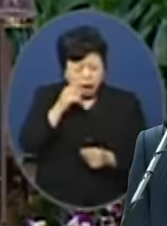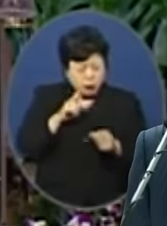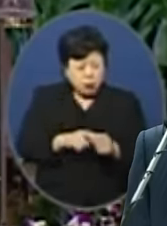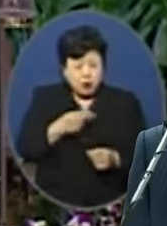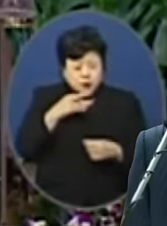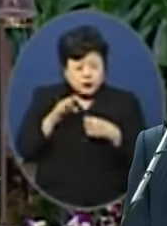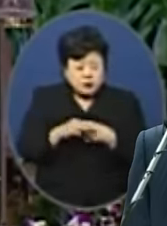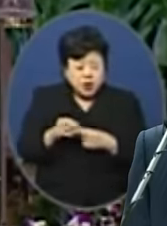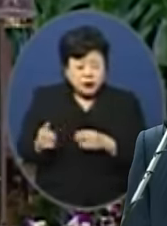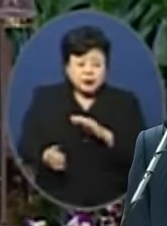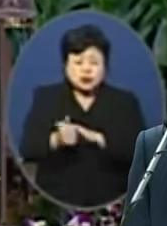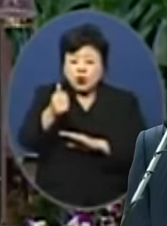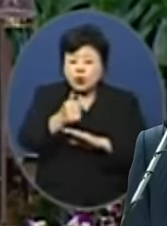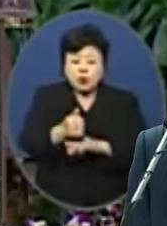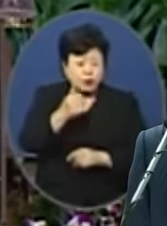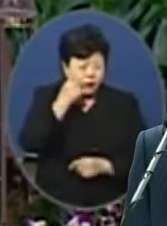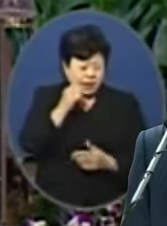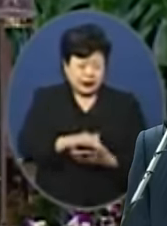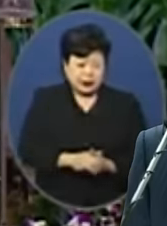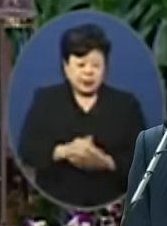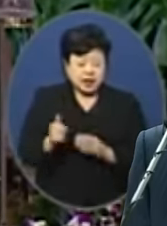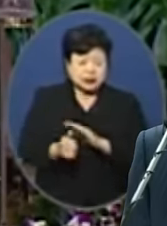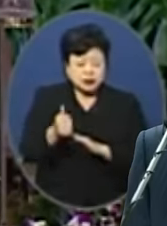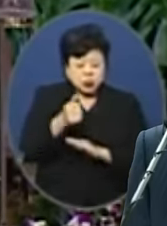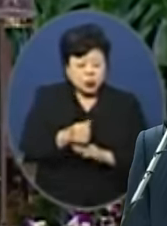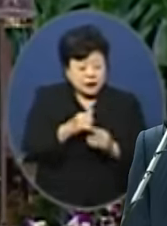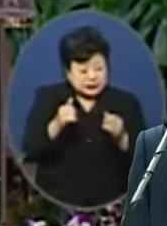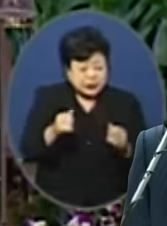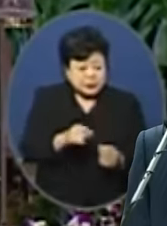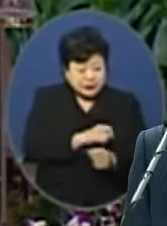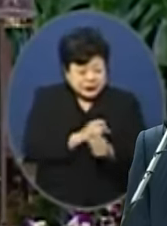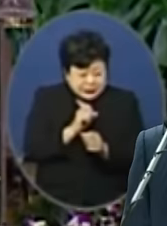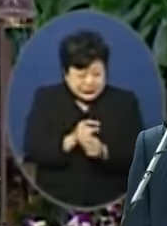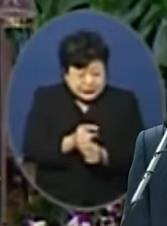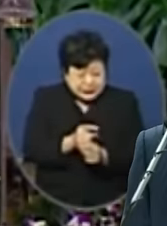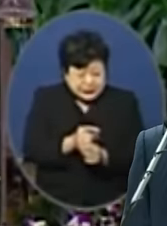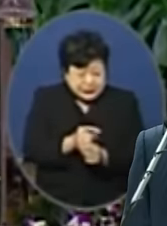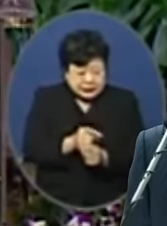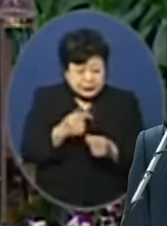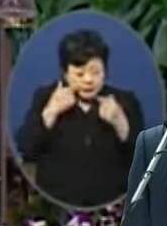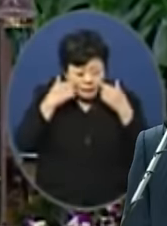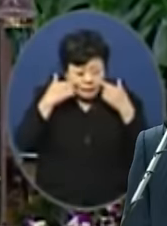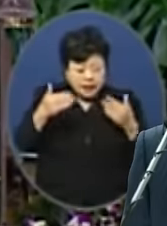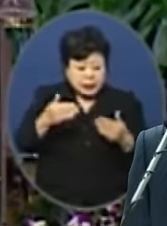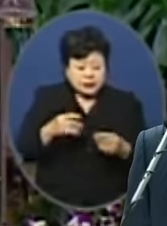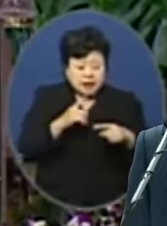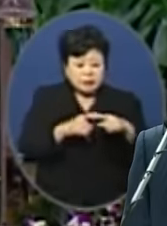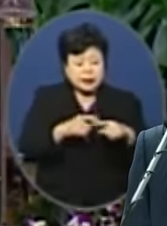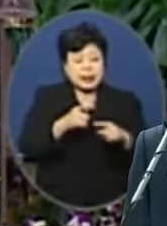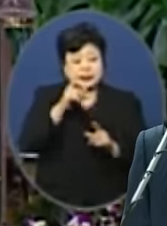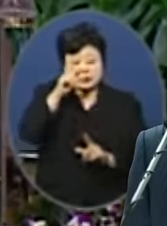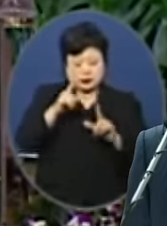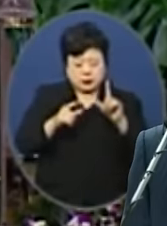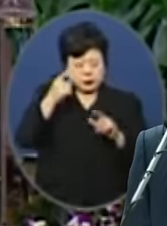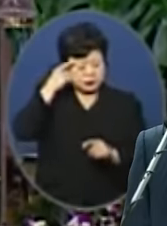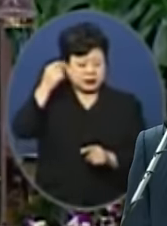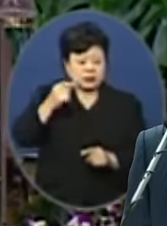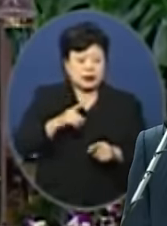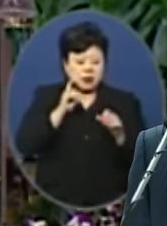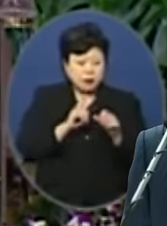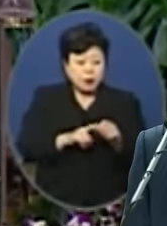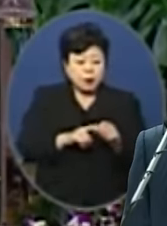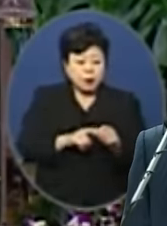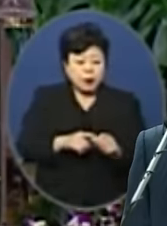목표가 없으면 성공이 안 된다는 것입니다. 그리고 성공하는 사람들의 특성 중에 가장 두드러진 것이 긍정적인 태도인 것입니다.